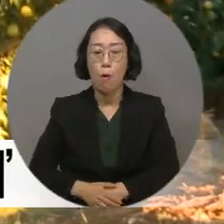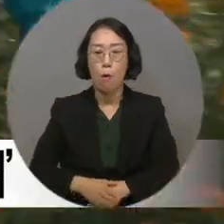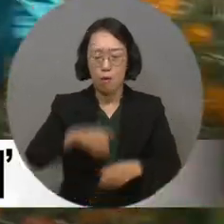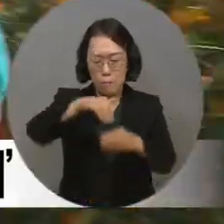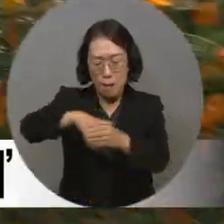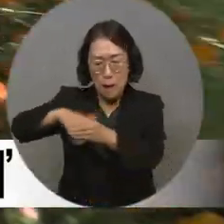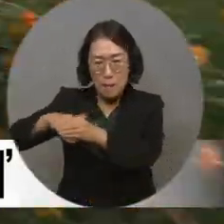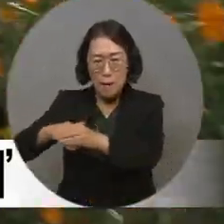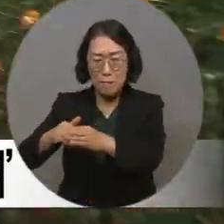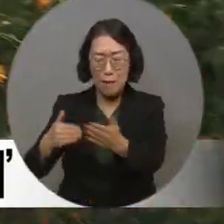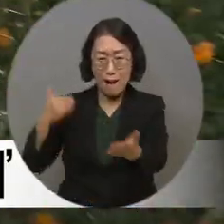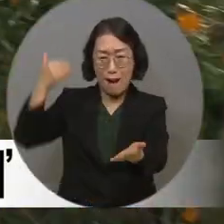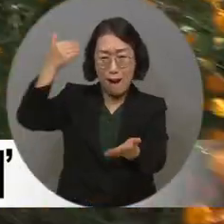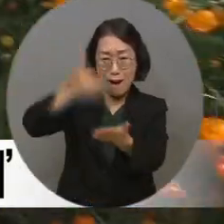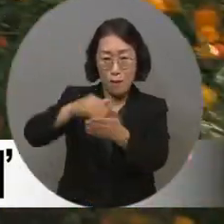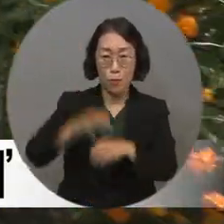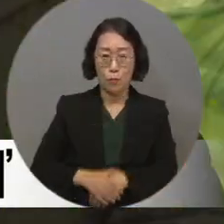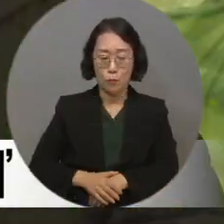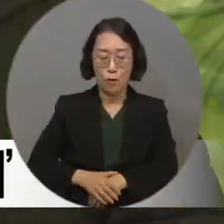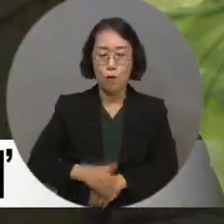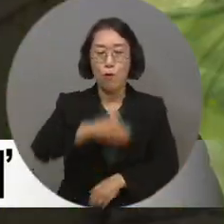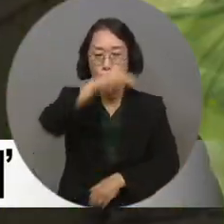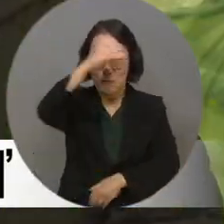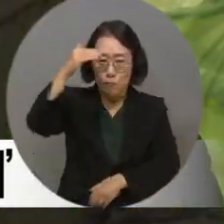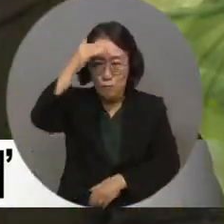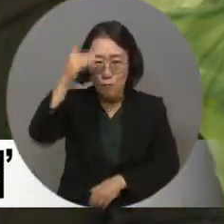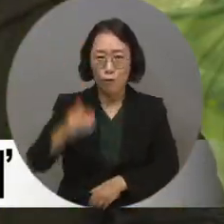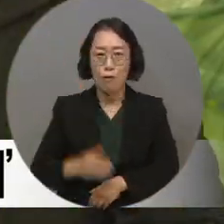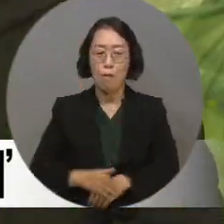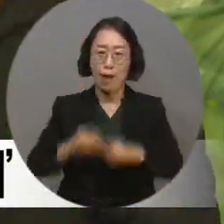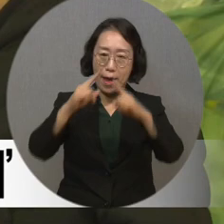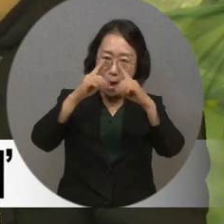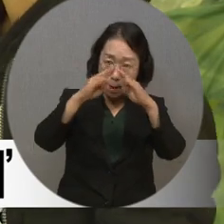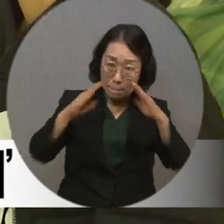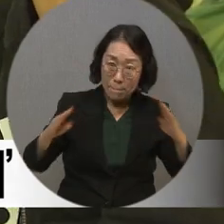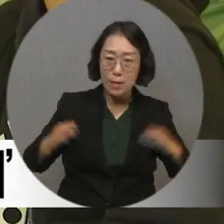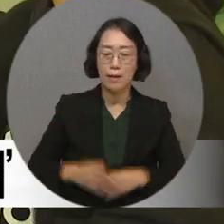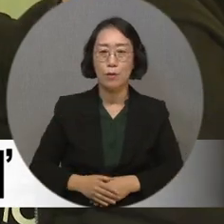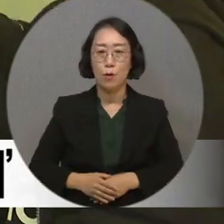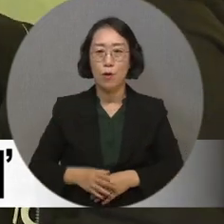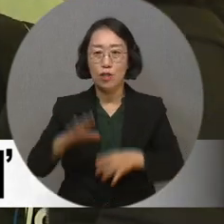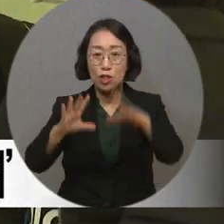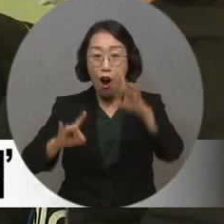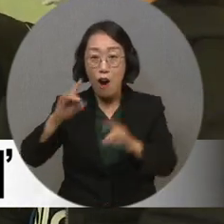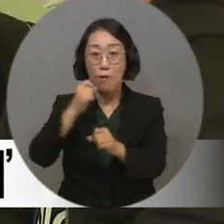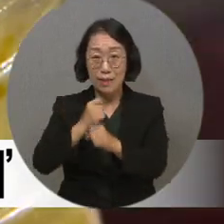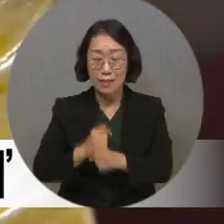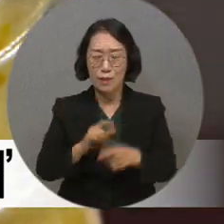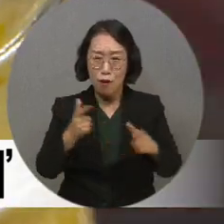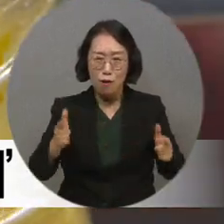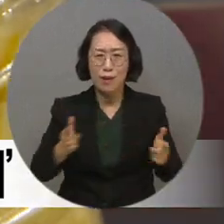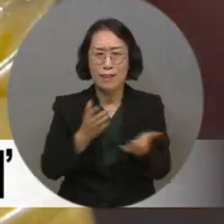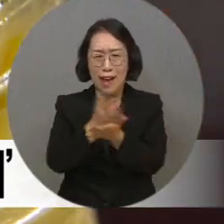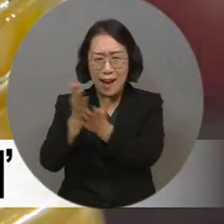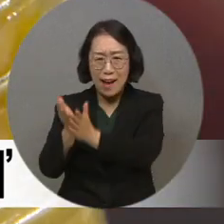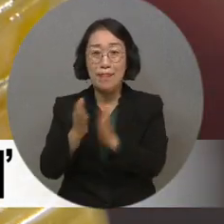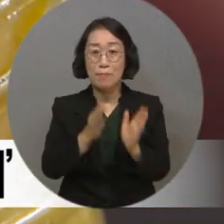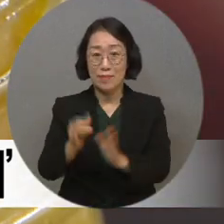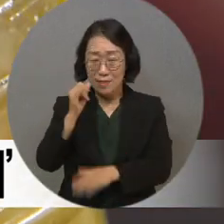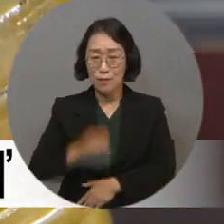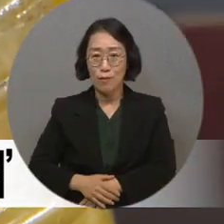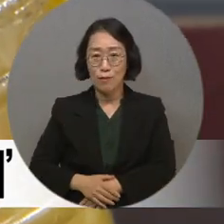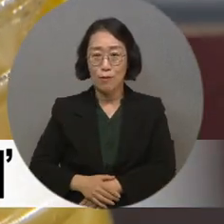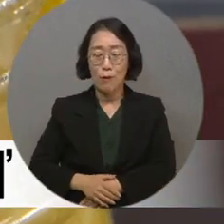일원에서 트레킹, 캠핑 체험, 유자청 만들기 등 40여 가지 다양한 프로그램이 운영돼 관람객들의